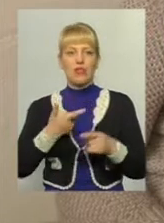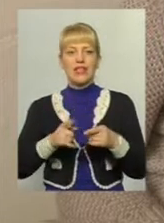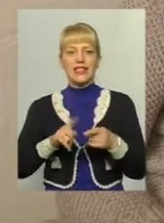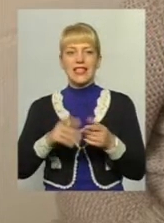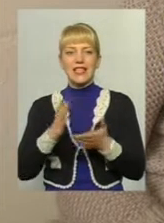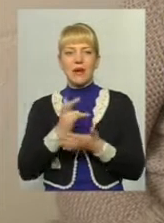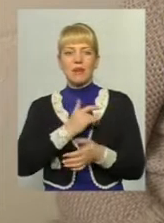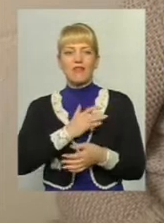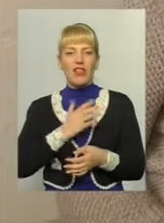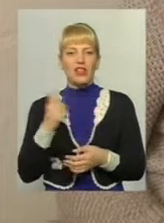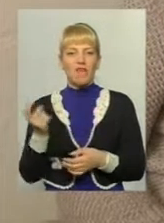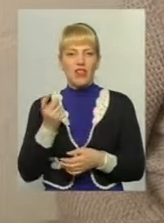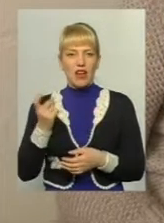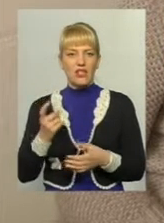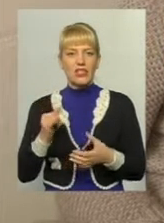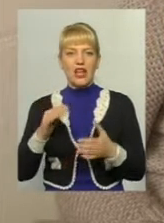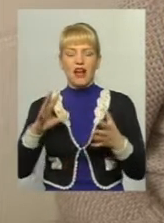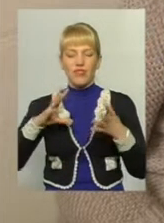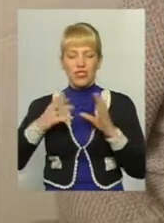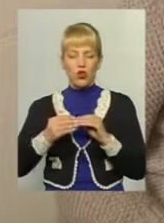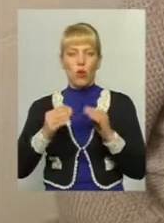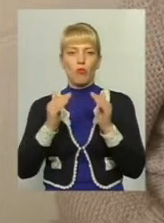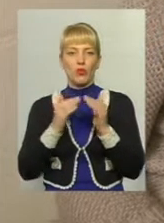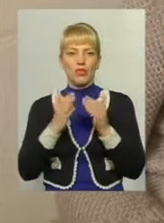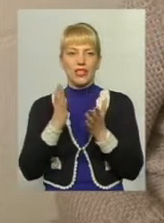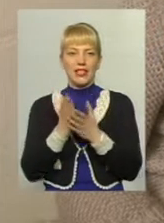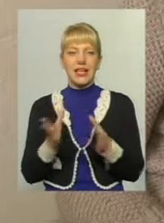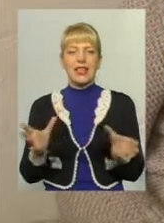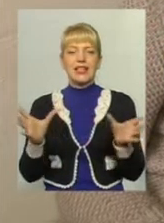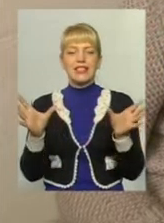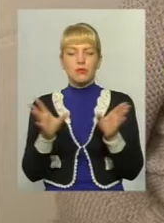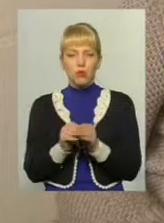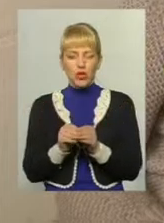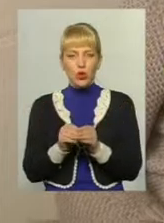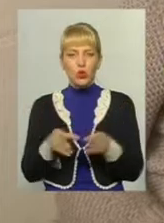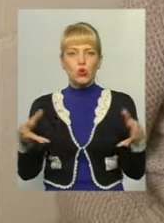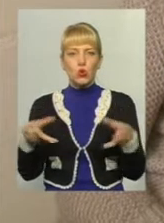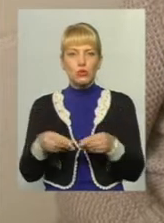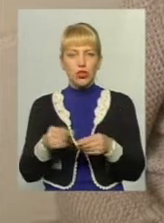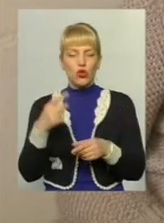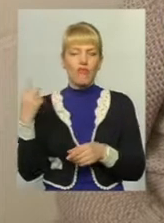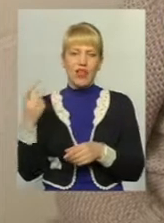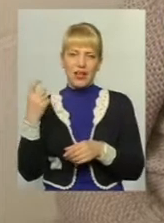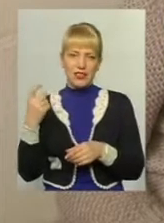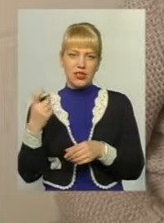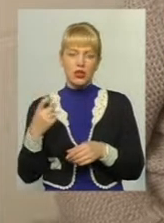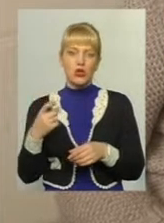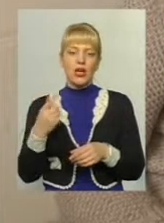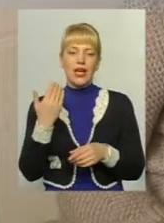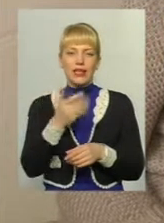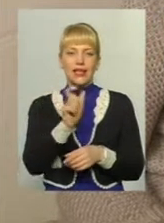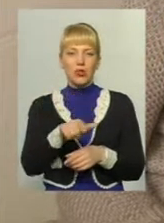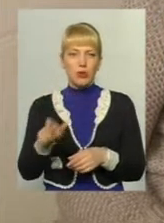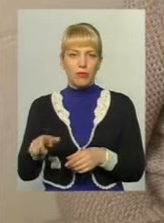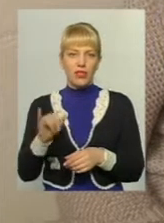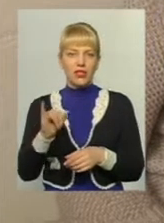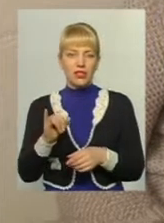по-моєму, її виключили із закону. Було таке раніше. А на сьогоднішній день майже весь житловий